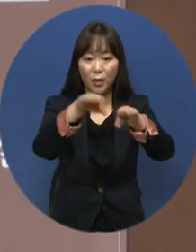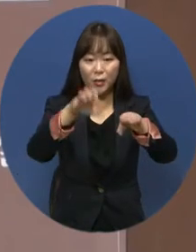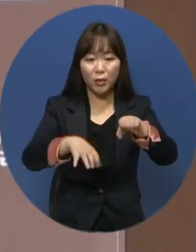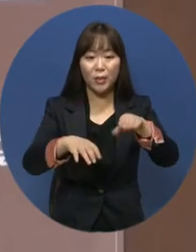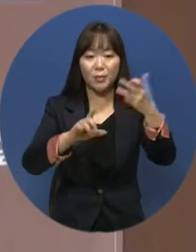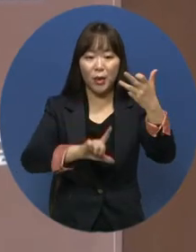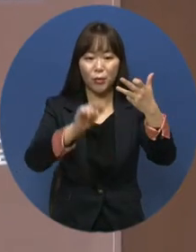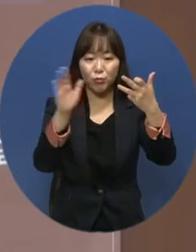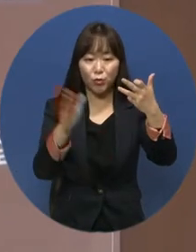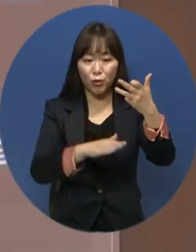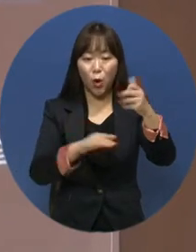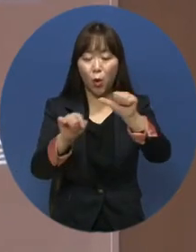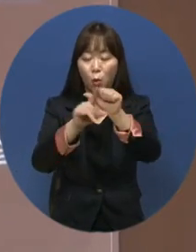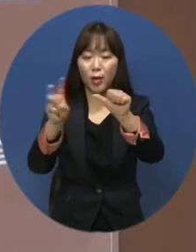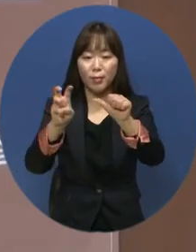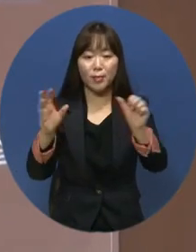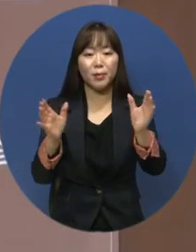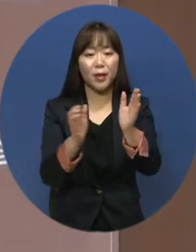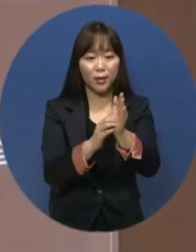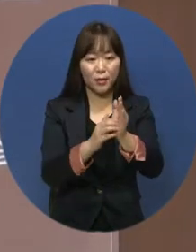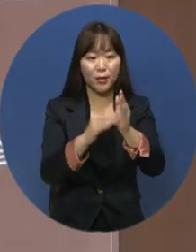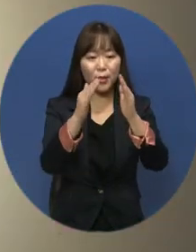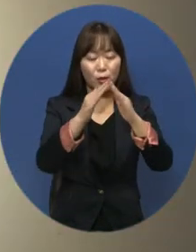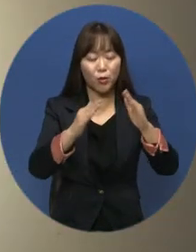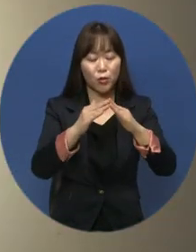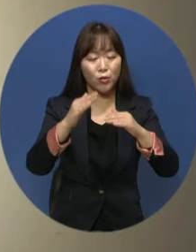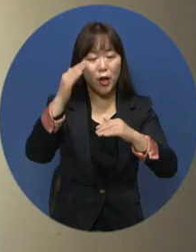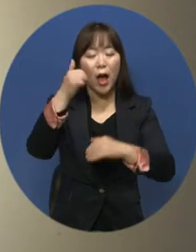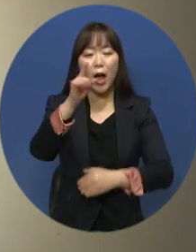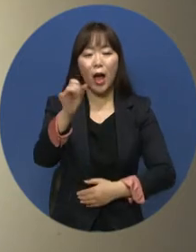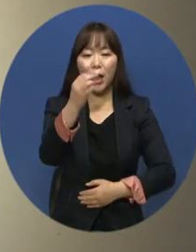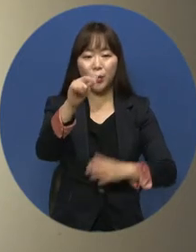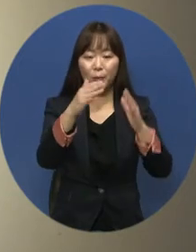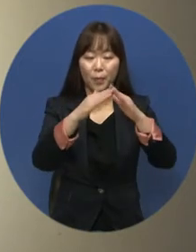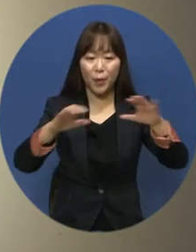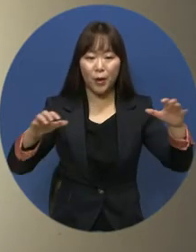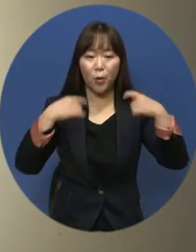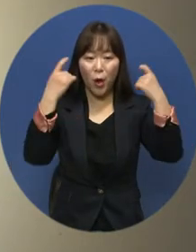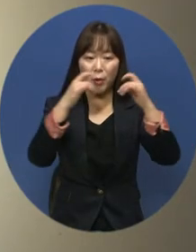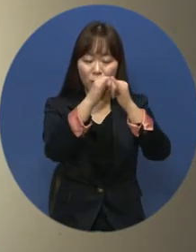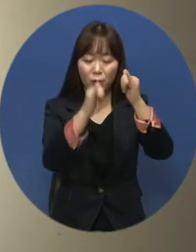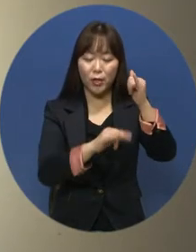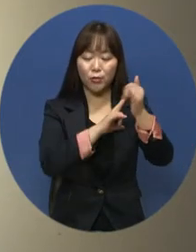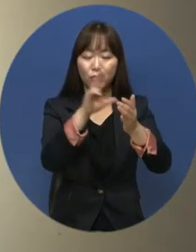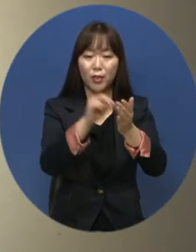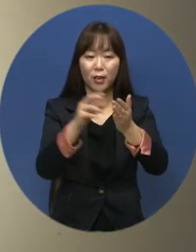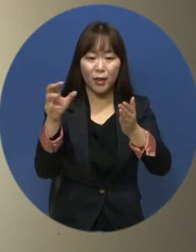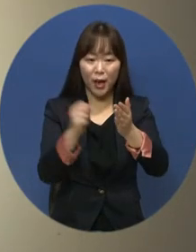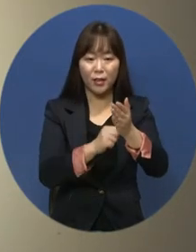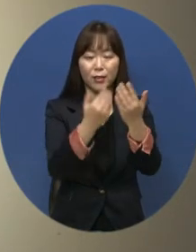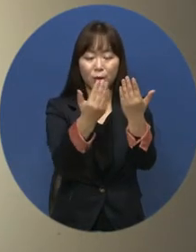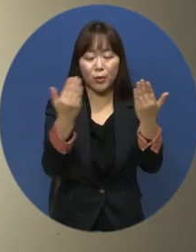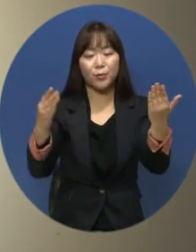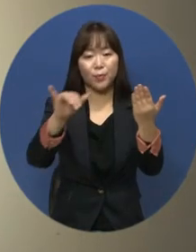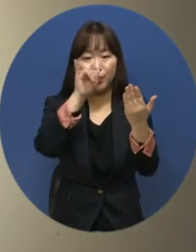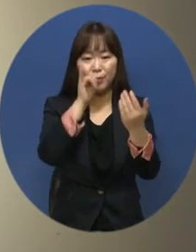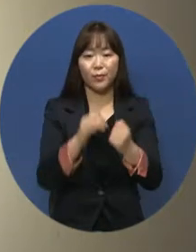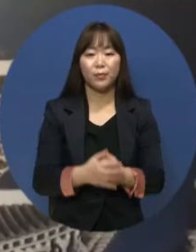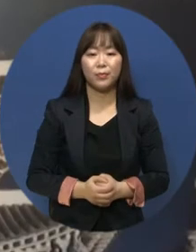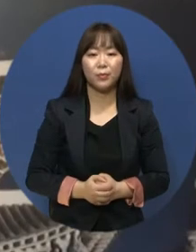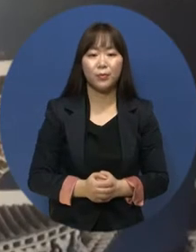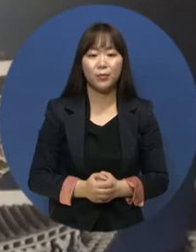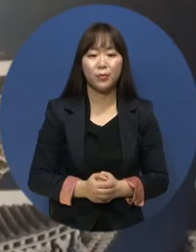오는 5월 30일까지 전주한옥마을 관광의 역사를 주제로 한 기획 전시를 진행하고 있습니다